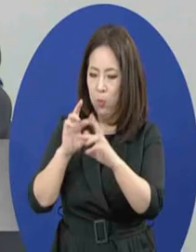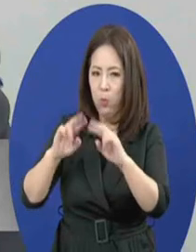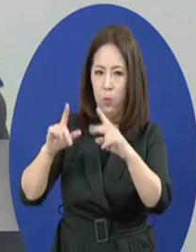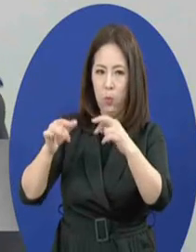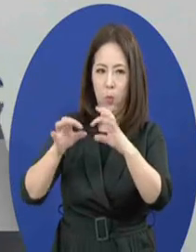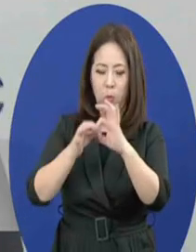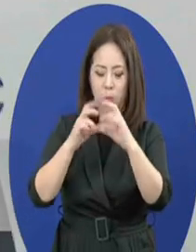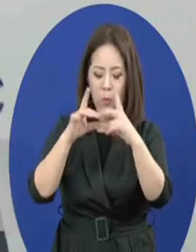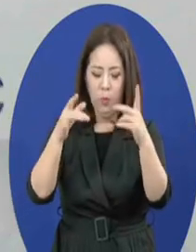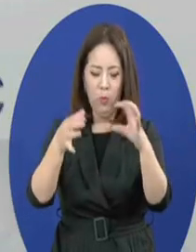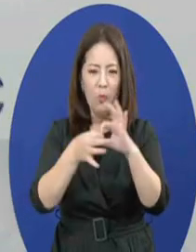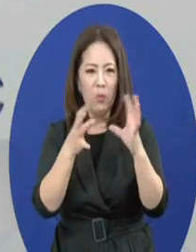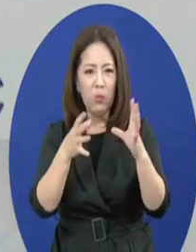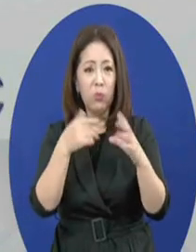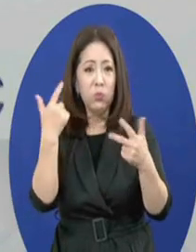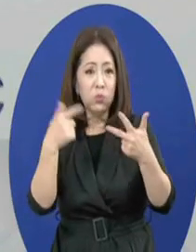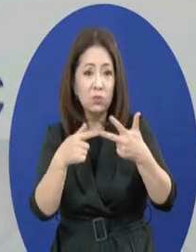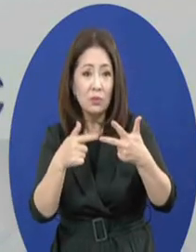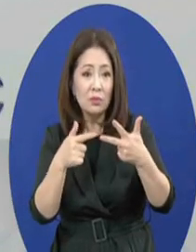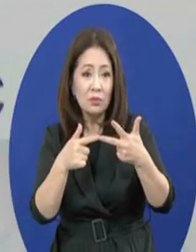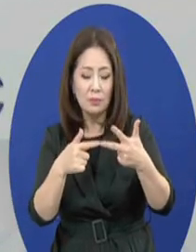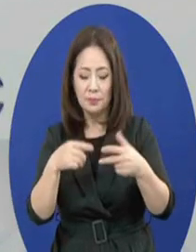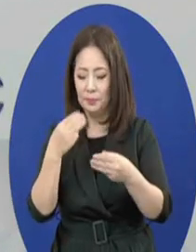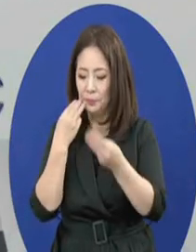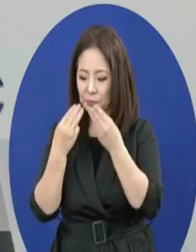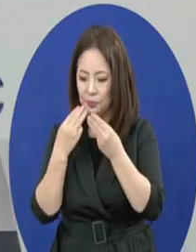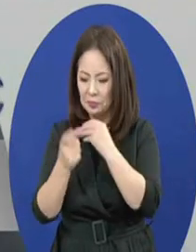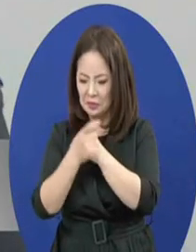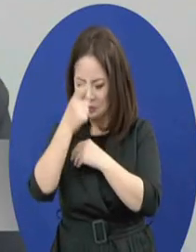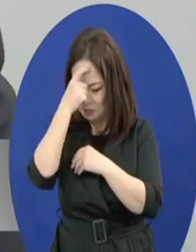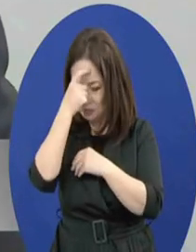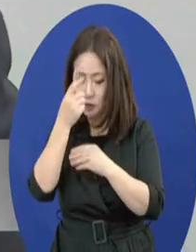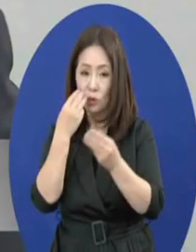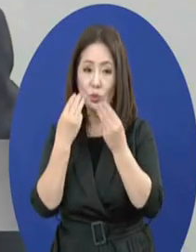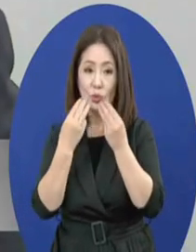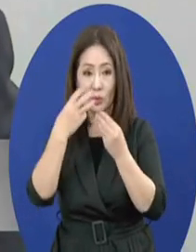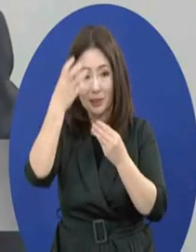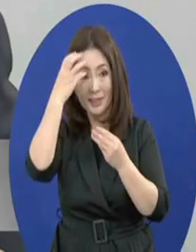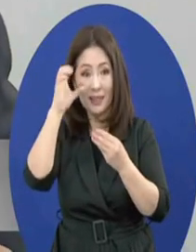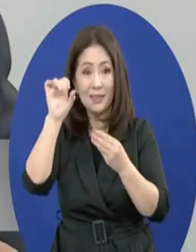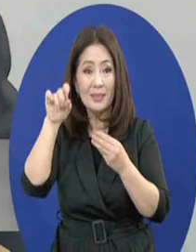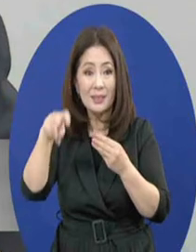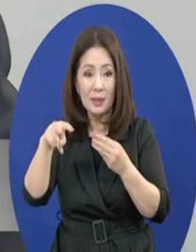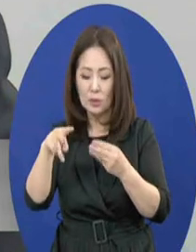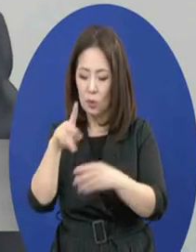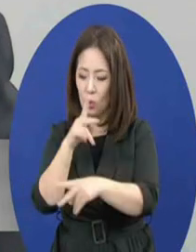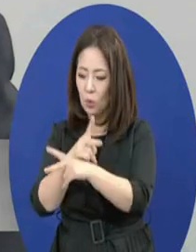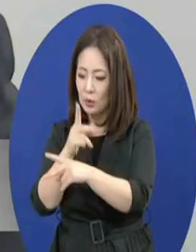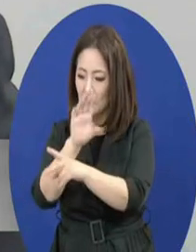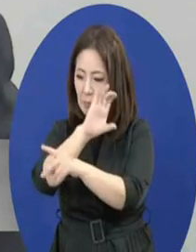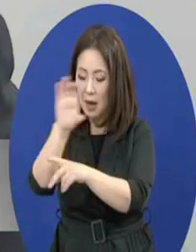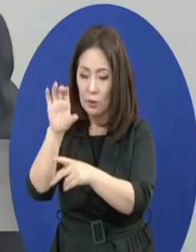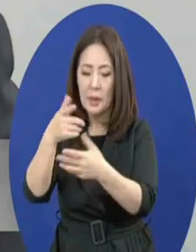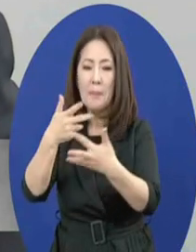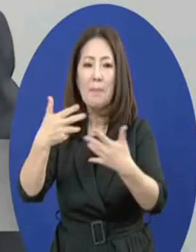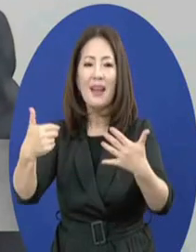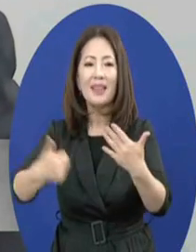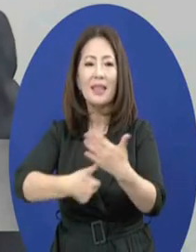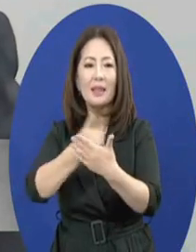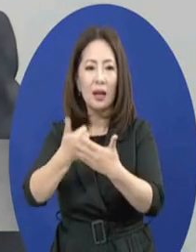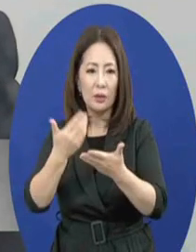За гуравт бол энэ шүүх эрх мэдэл шүүх засаглал хууль сахиулах байгууллагуудын материалын